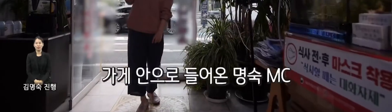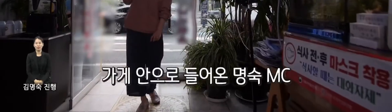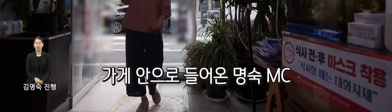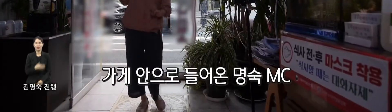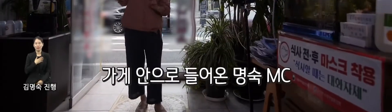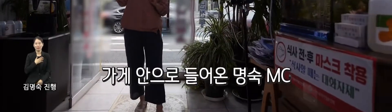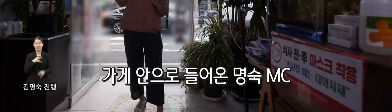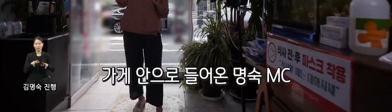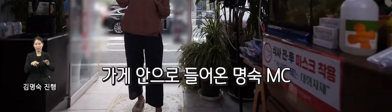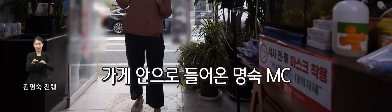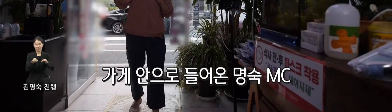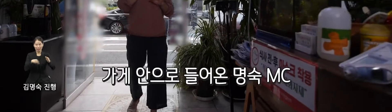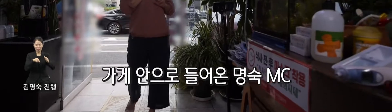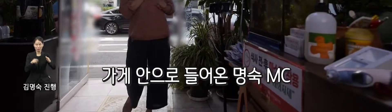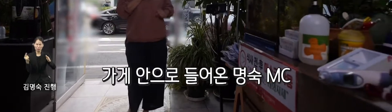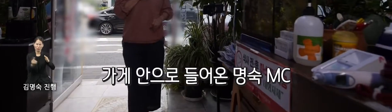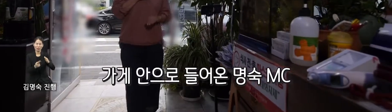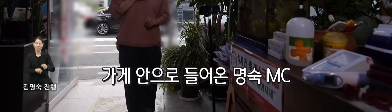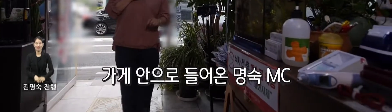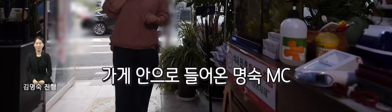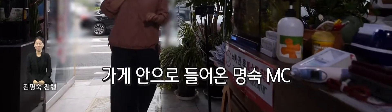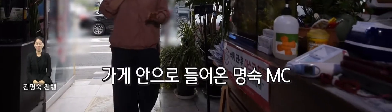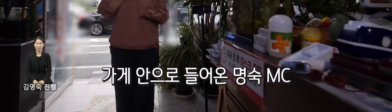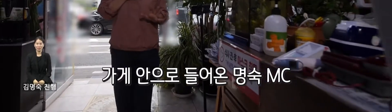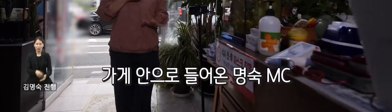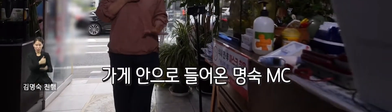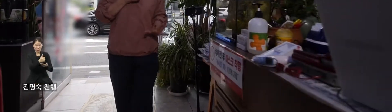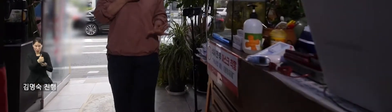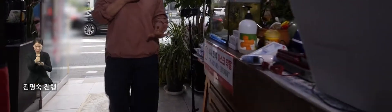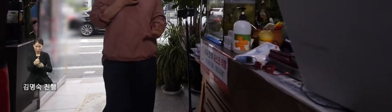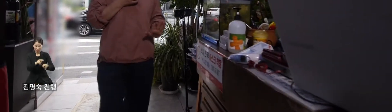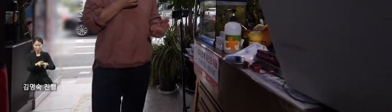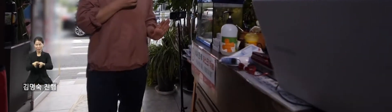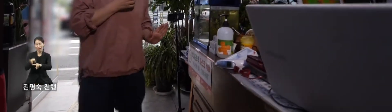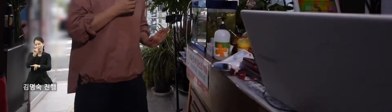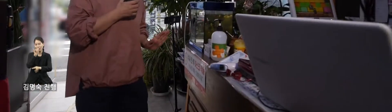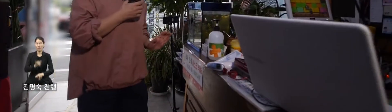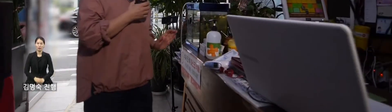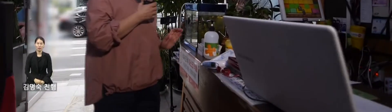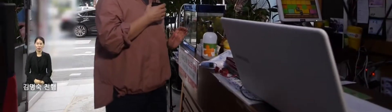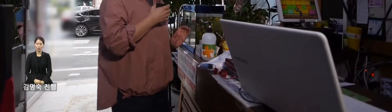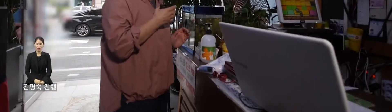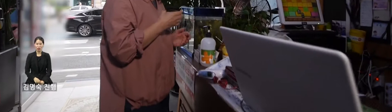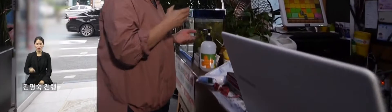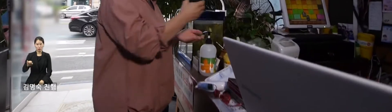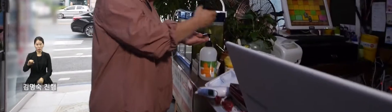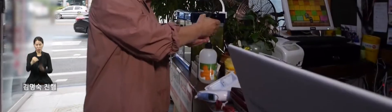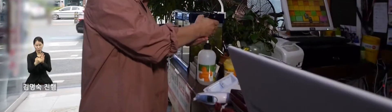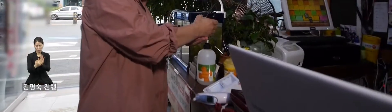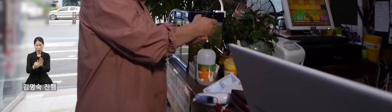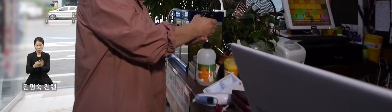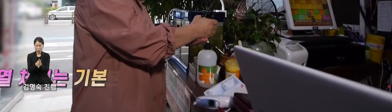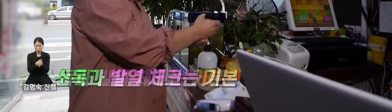제가 지금 가게 안에 들어왔는데요. 아직 손님들이 좀 있으시네요. 자, 일단 손 소독 좀 하고요.